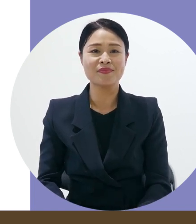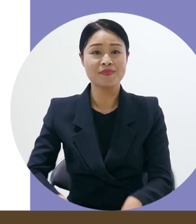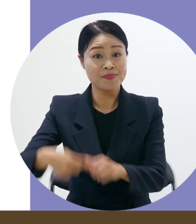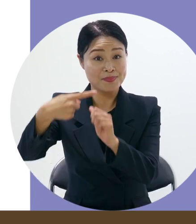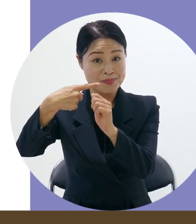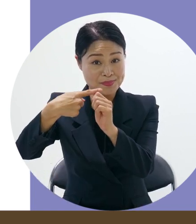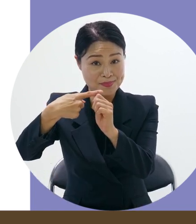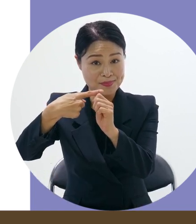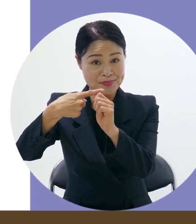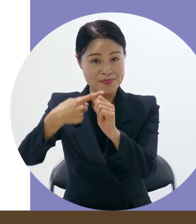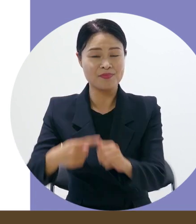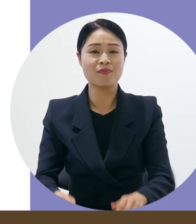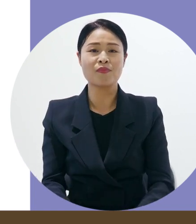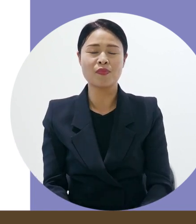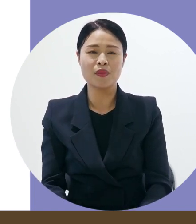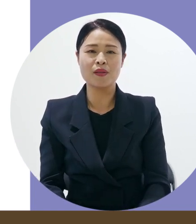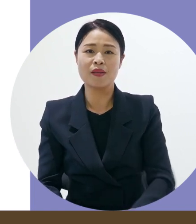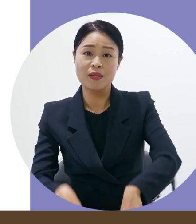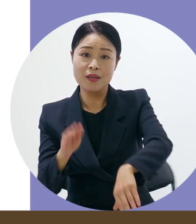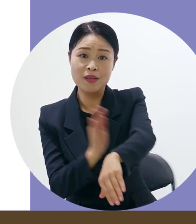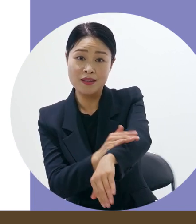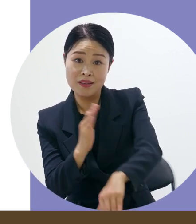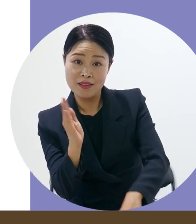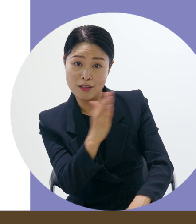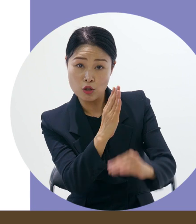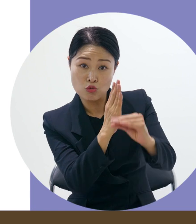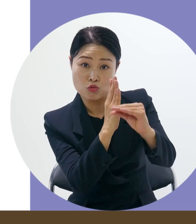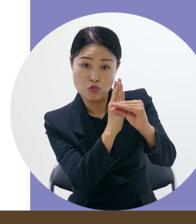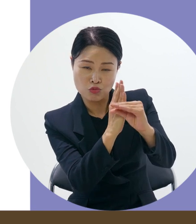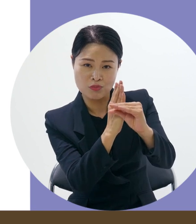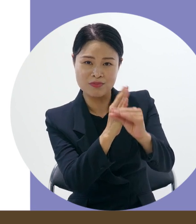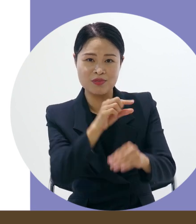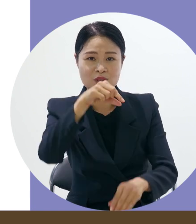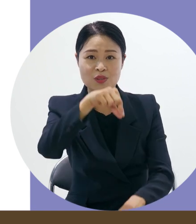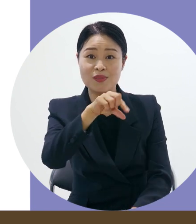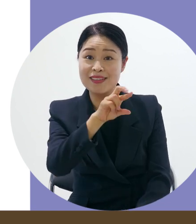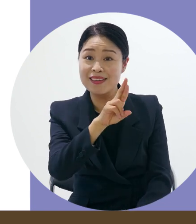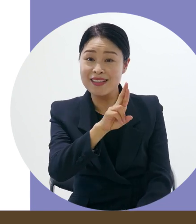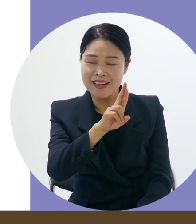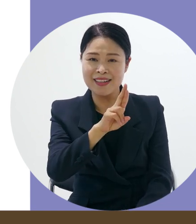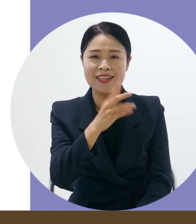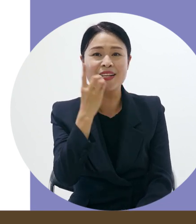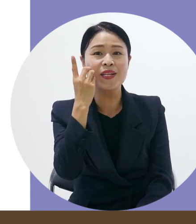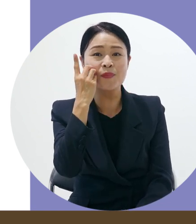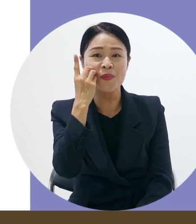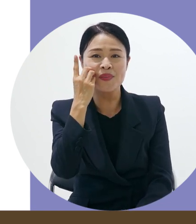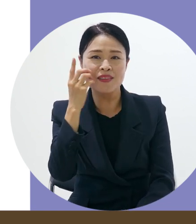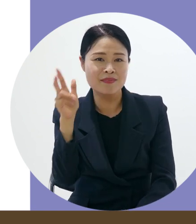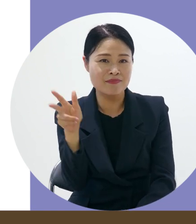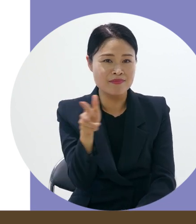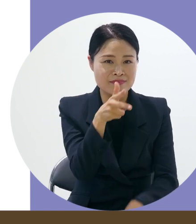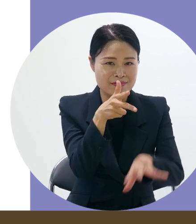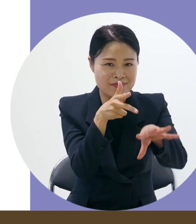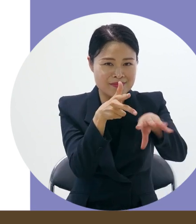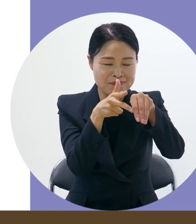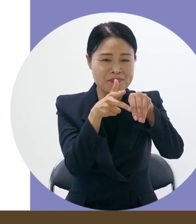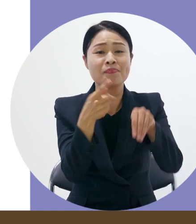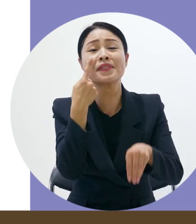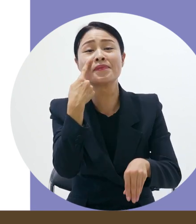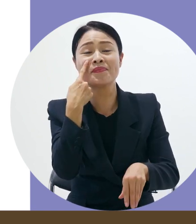첫 번째, 왼쪽 중앙의 QR코드를 스마트폰 카메라 앱으로 스캔해 보세요.